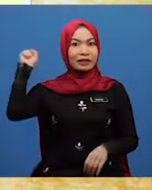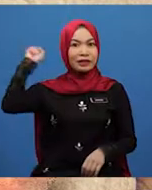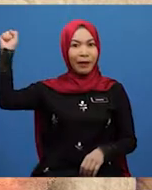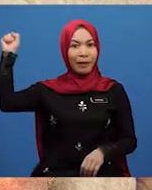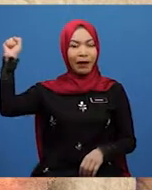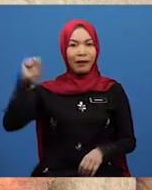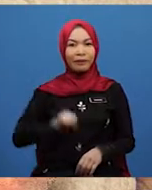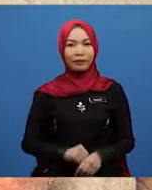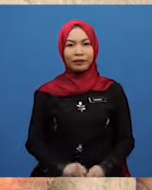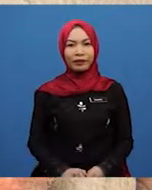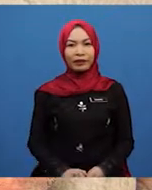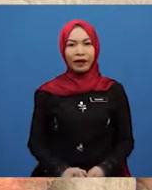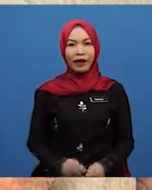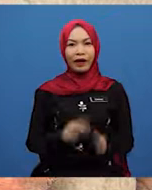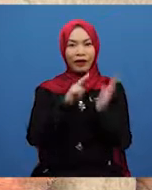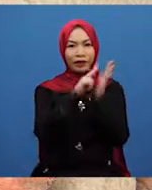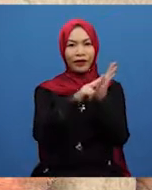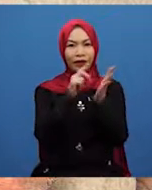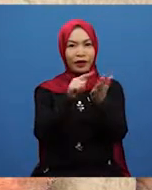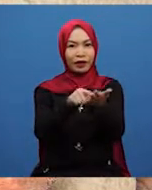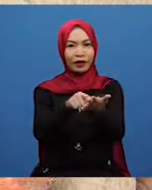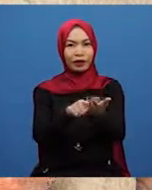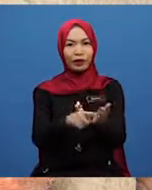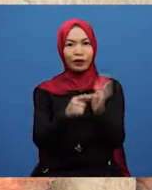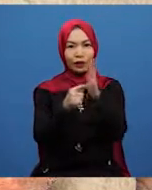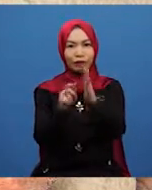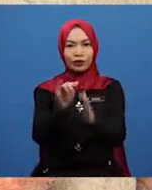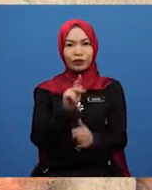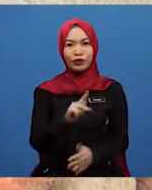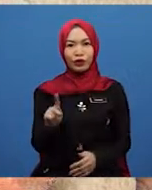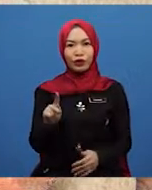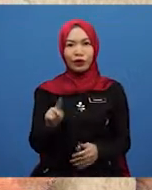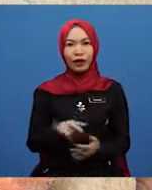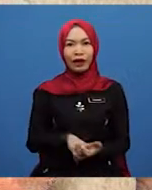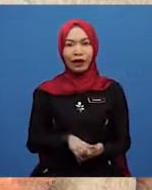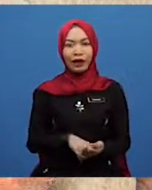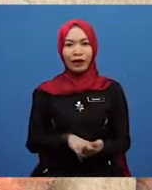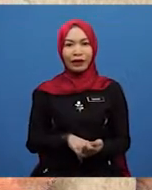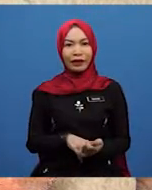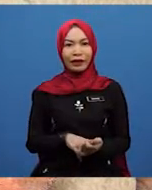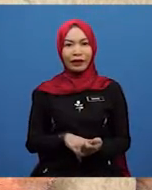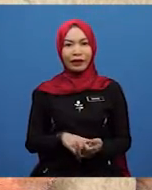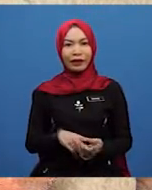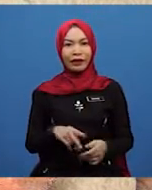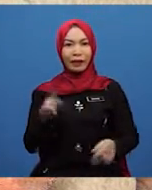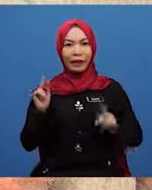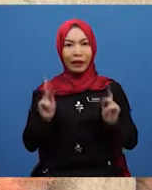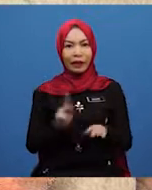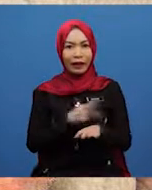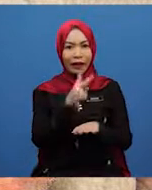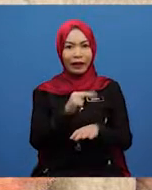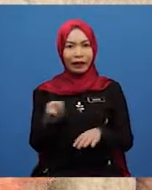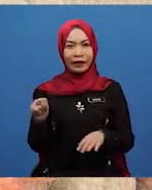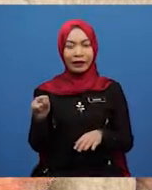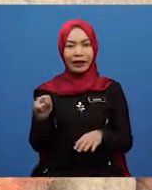video tadi memaparkan sebahagian tarian dan pakaian dari kepelbagaian etnik yang